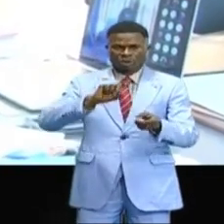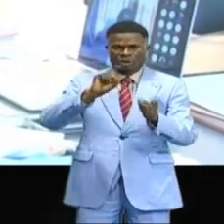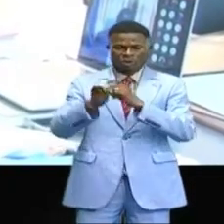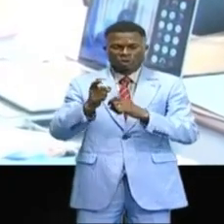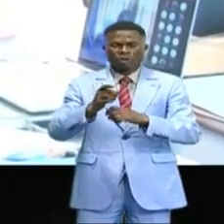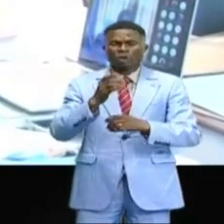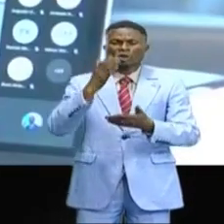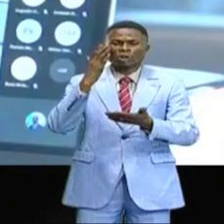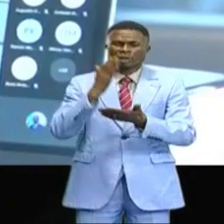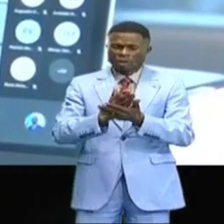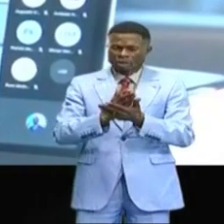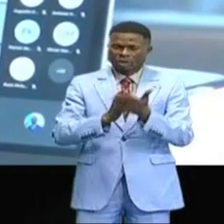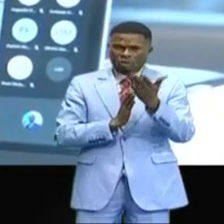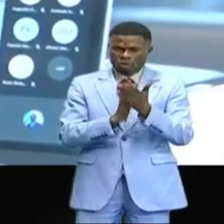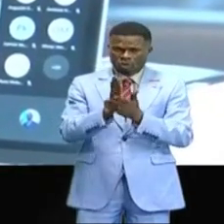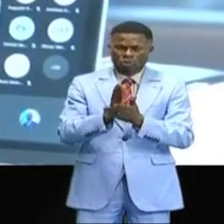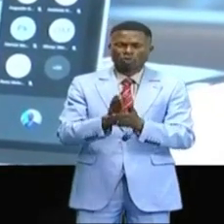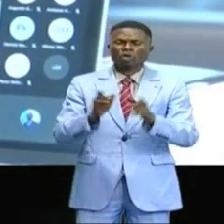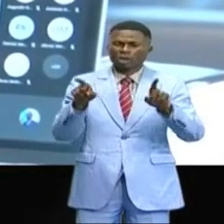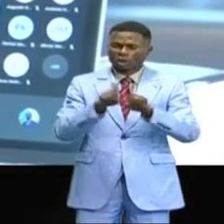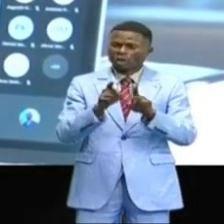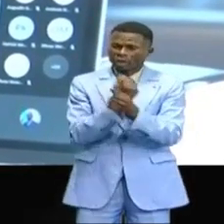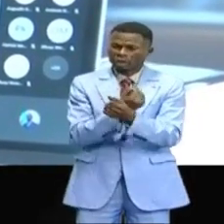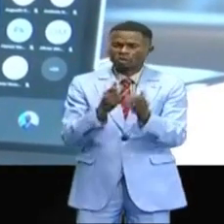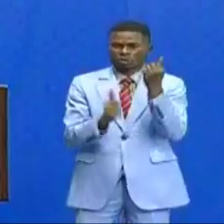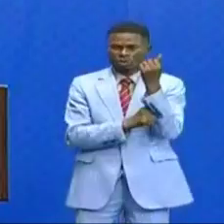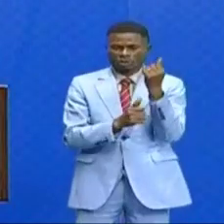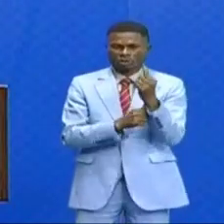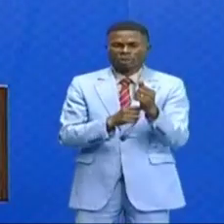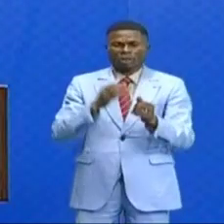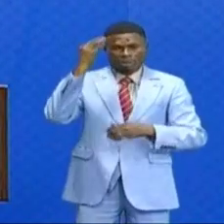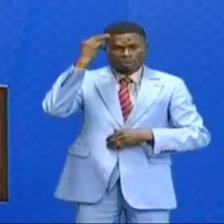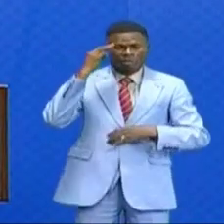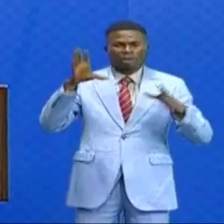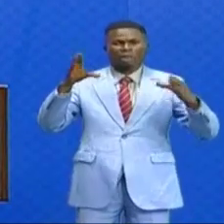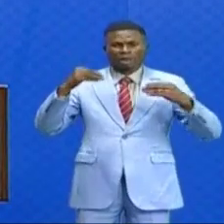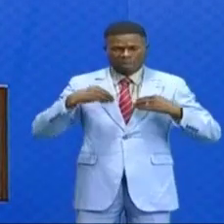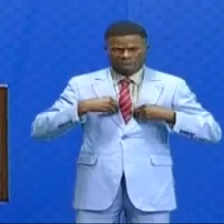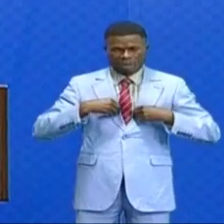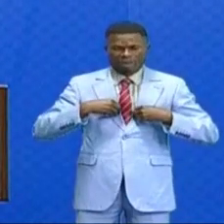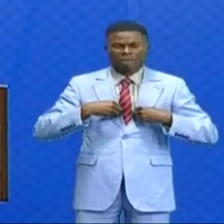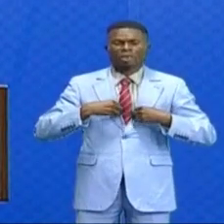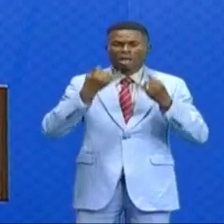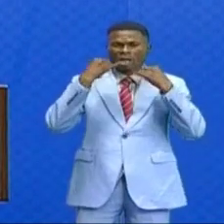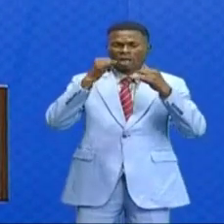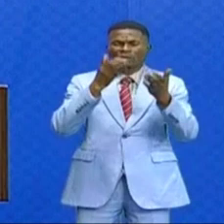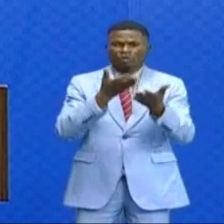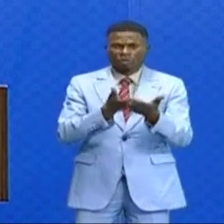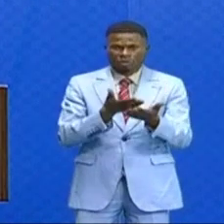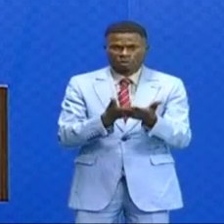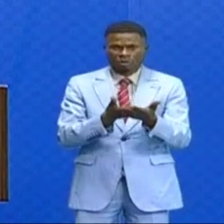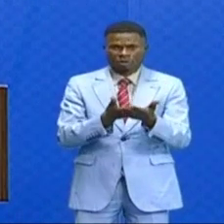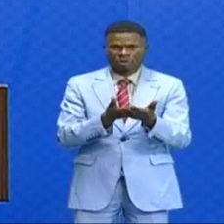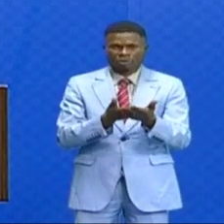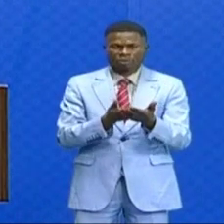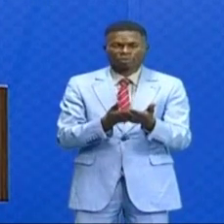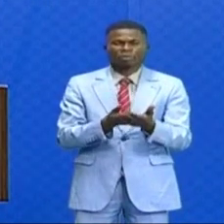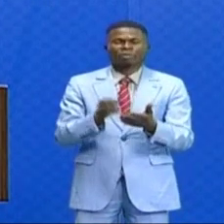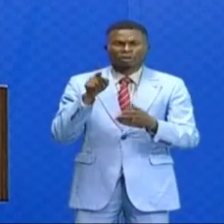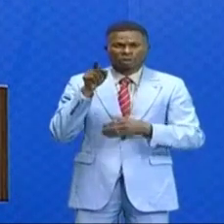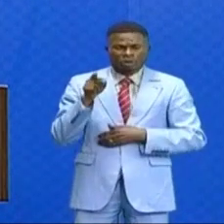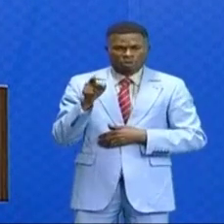retraite plus digne et humaine. Le Conseil a pris acte de cette note d'information. À son